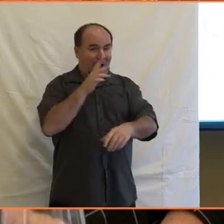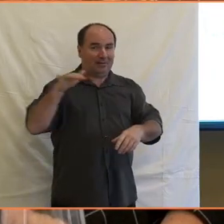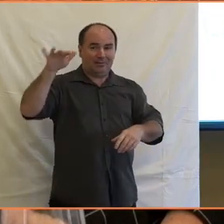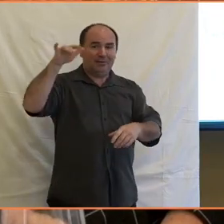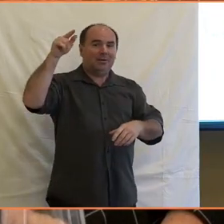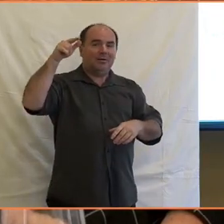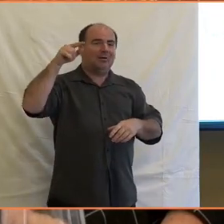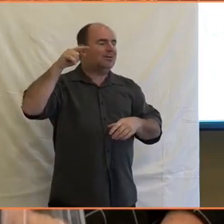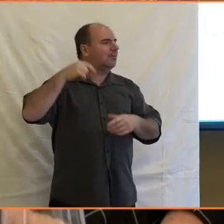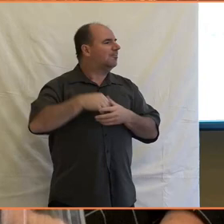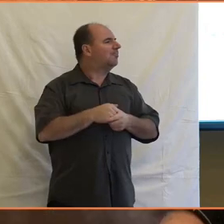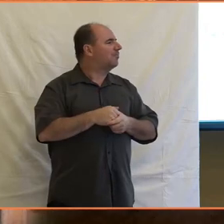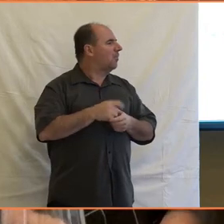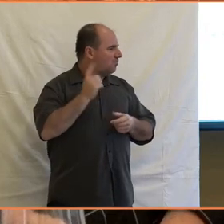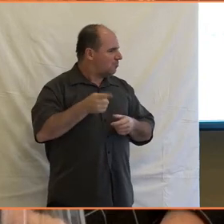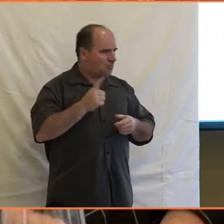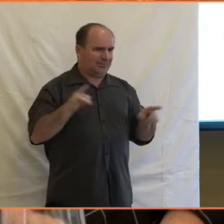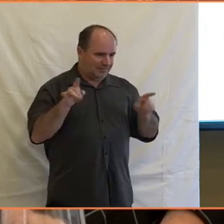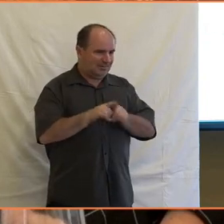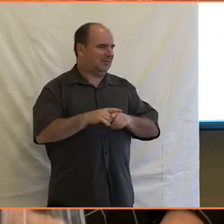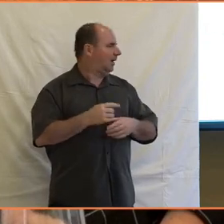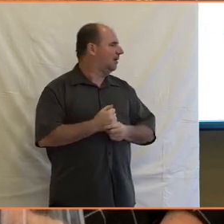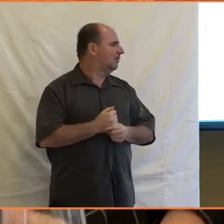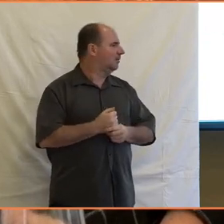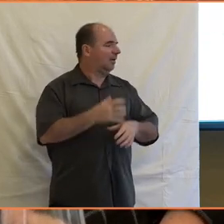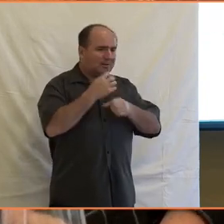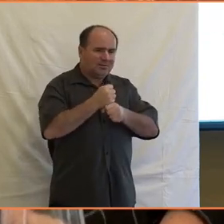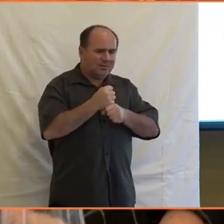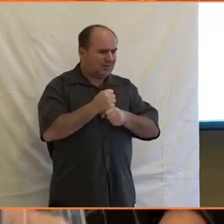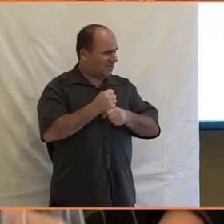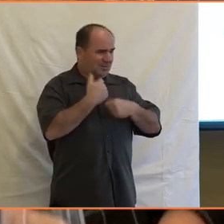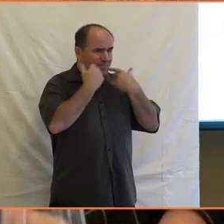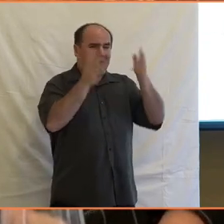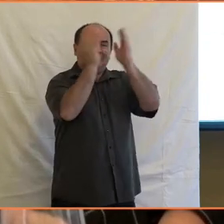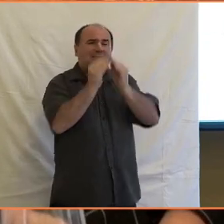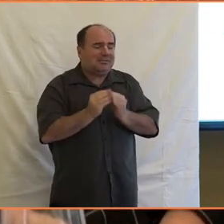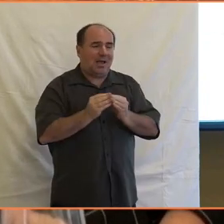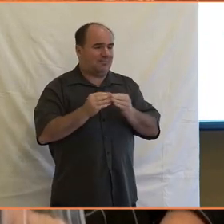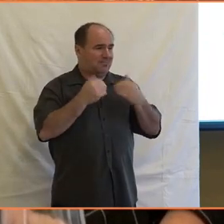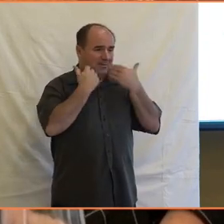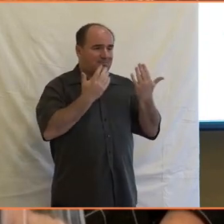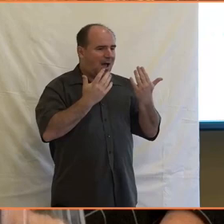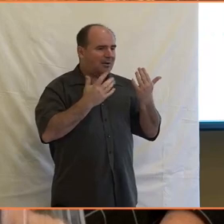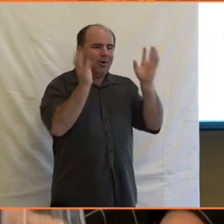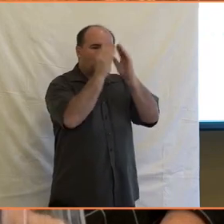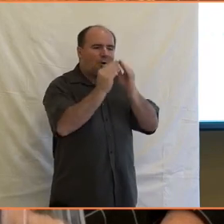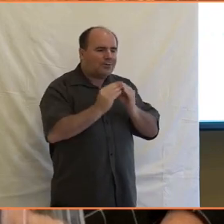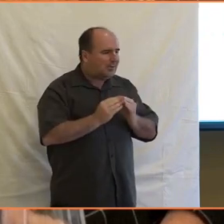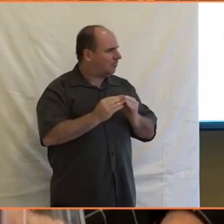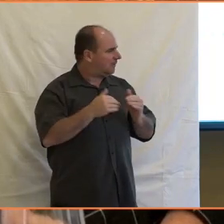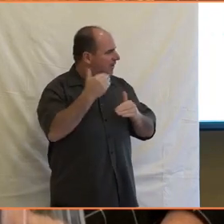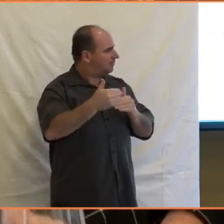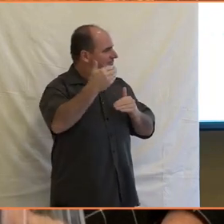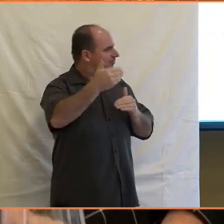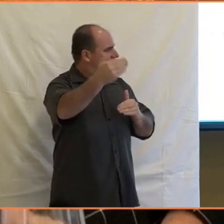oblastí, se to objevuje v tom, že vlastně ta nesystematičnost a nekoncepčnost, jak tady o ní mluvil Ondřej Profant, vlastně vede k tomu, že